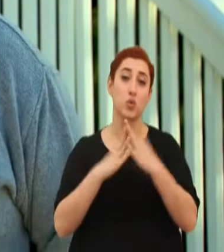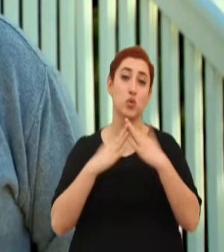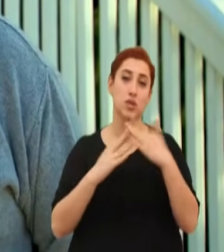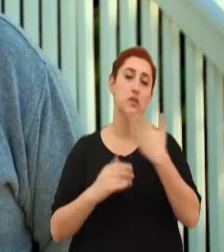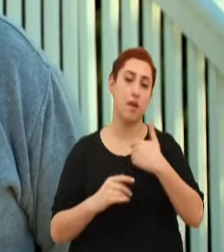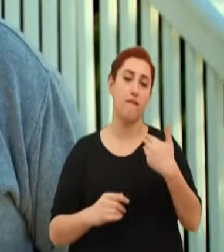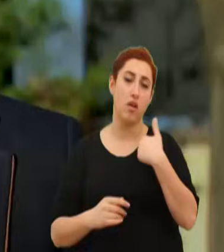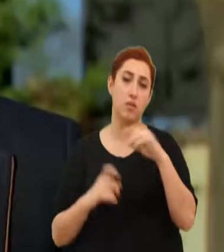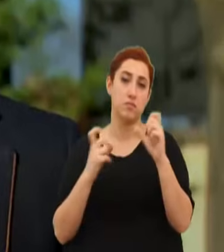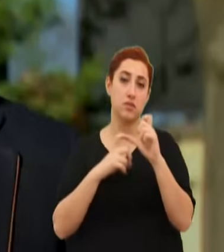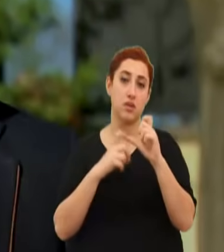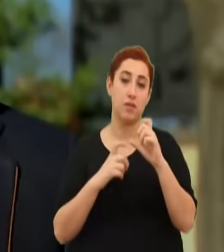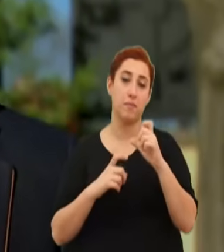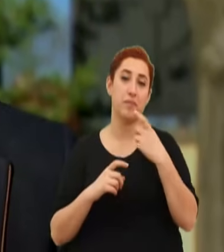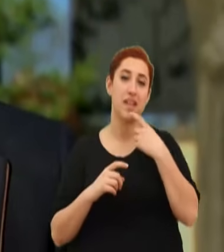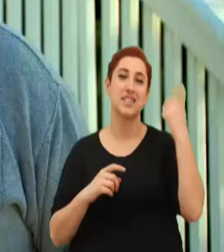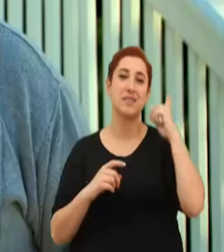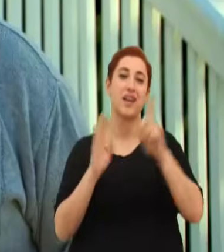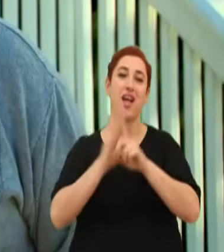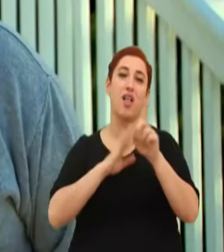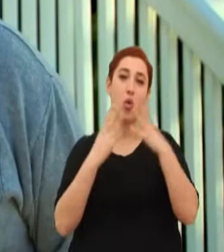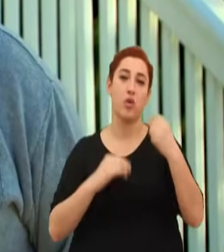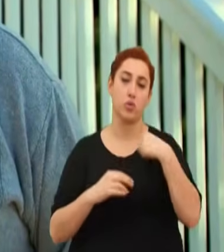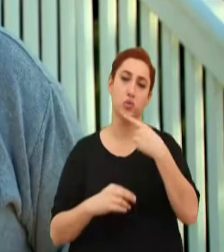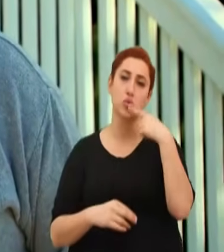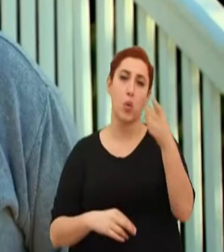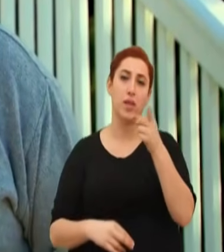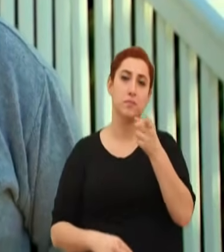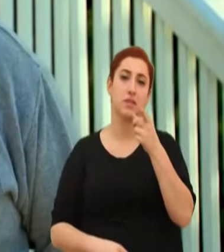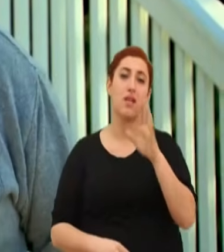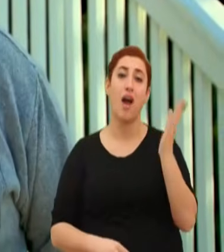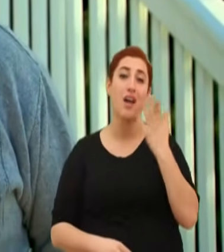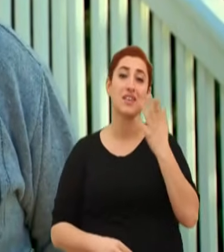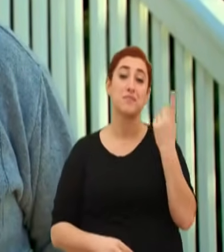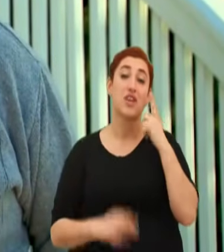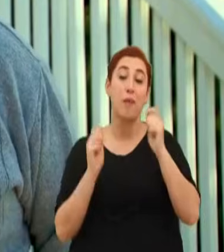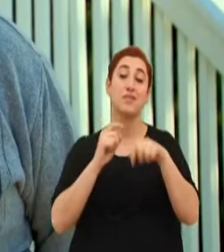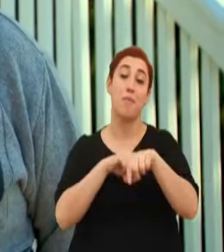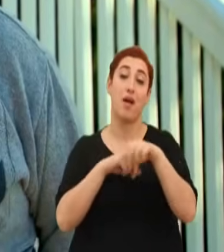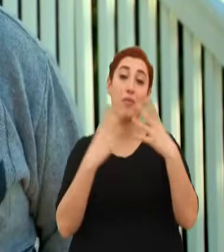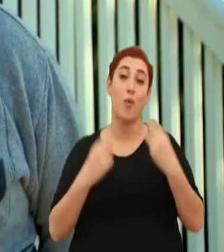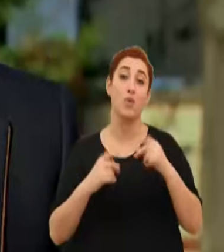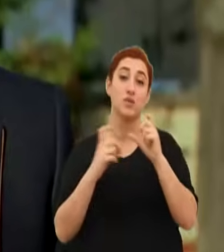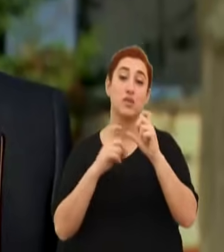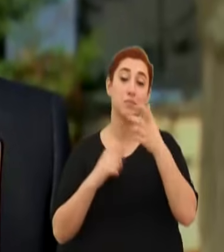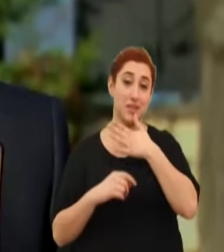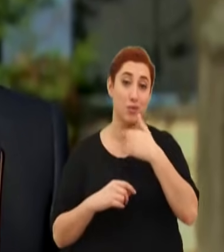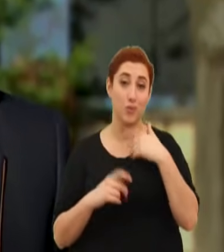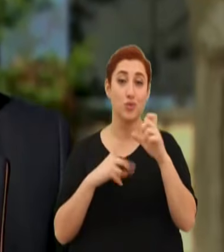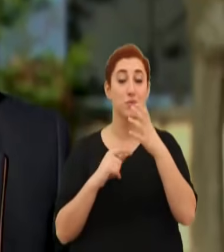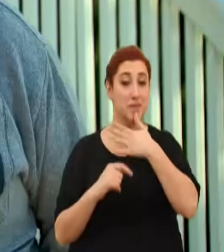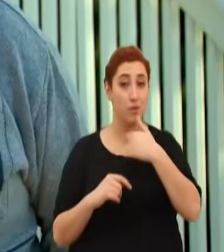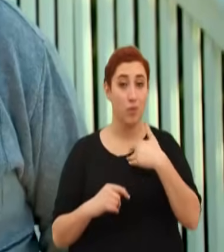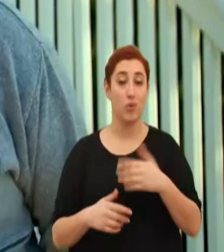cüzdanını severim Zarp. Eski bir yalakan olarak şunu söyleyeyim sana. Artık bir şeyler yapmanın zamanı geldi Zarp. Biliyorum